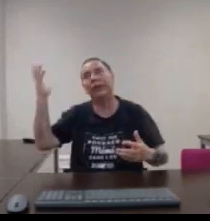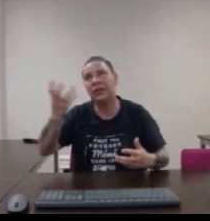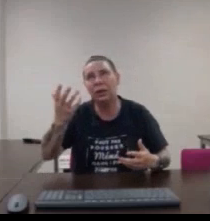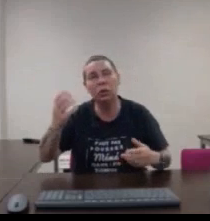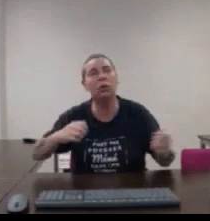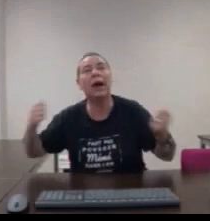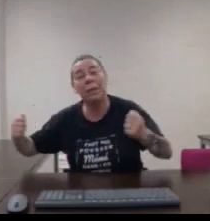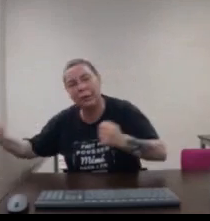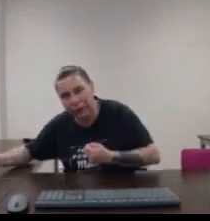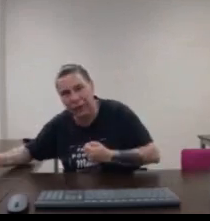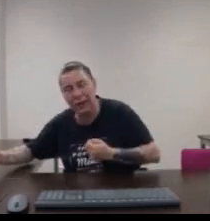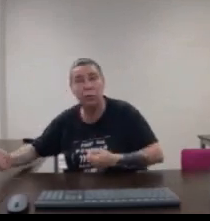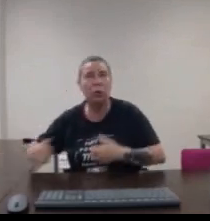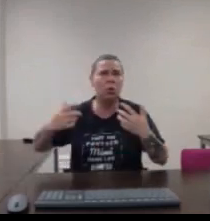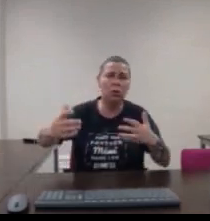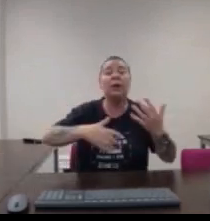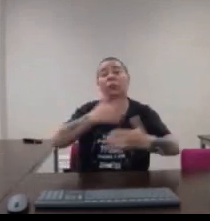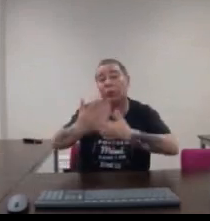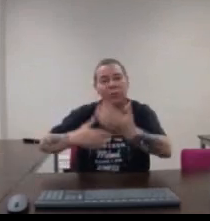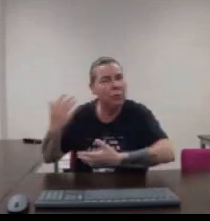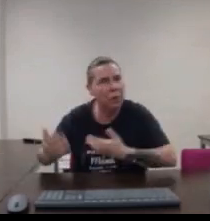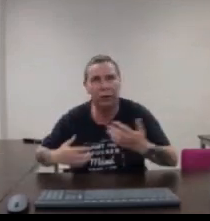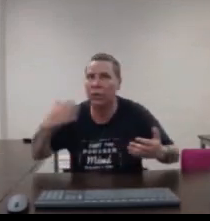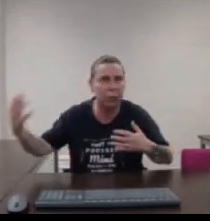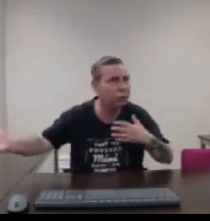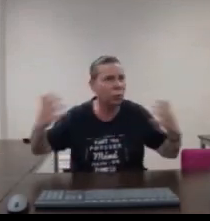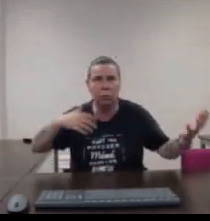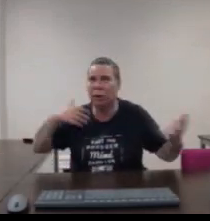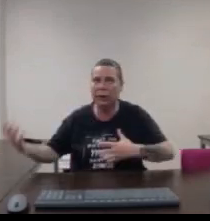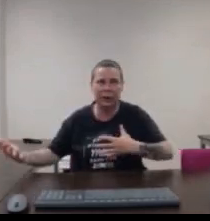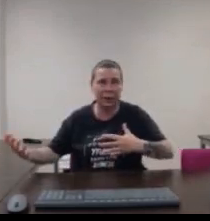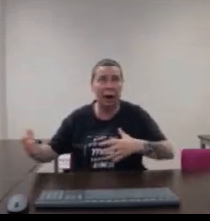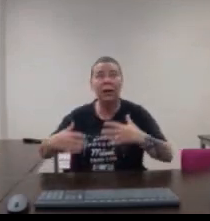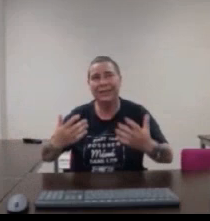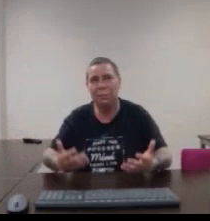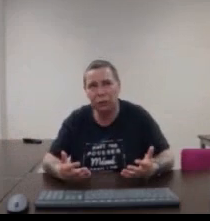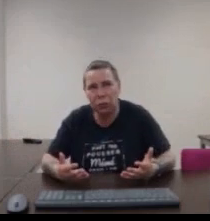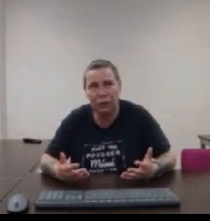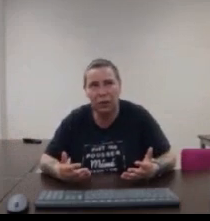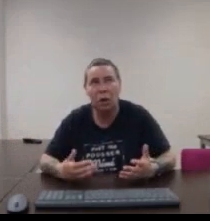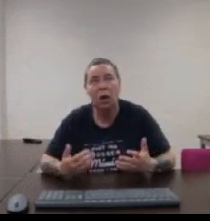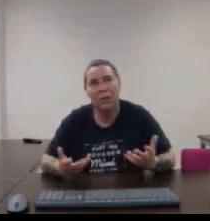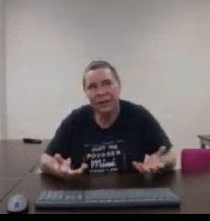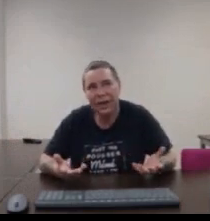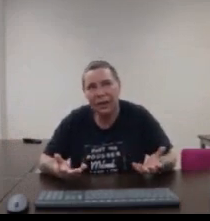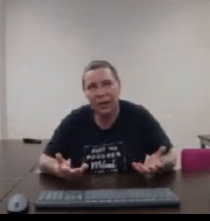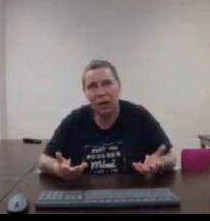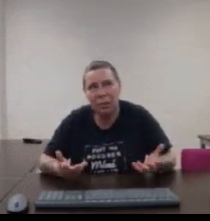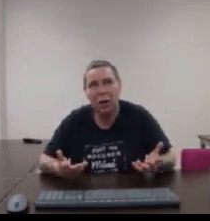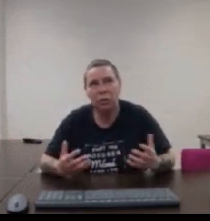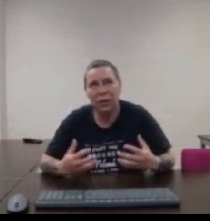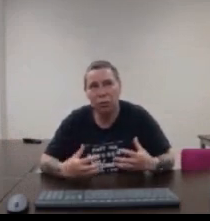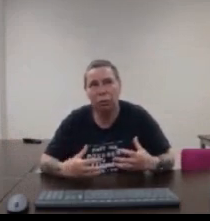souvent on a déjà les locaux et après il faut installer les bureaux ou les bureaux évoluent parce qu'il y a plus de monde, moins de monde, etc. C'est pas toujours évident. Mais l'idéal,